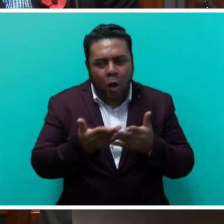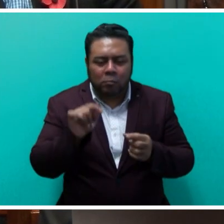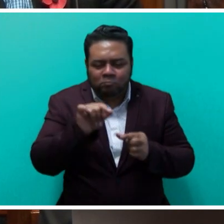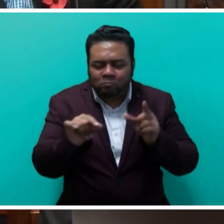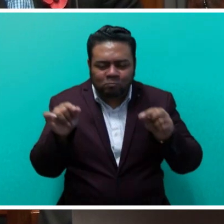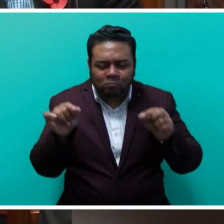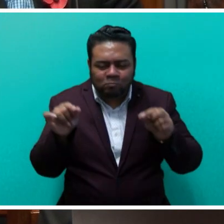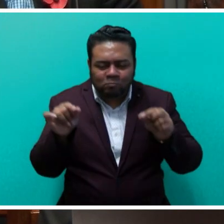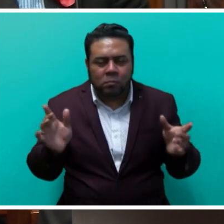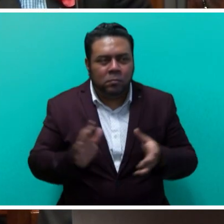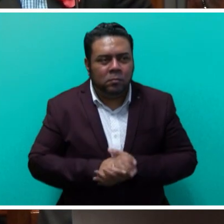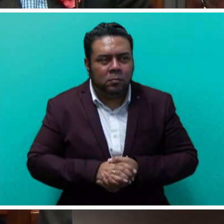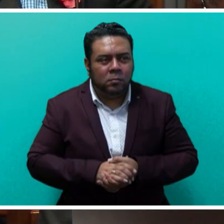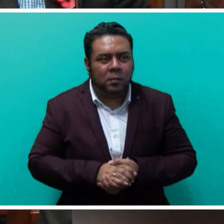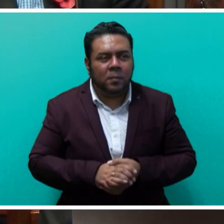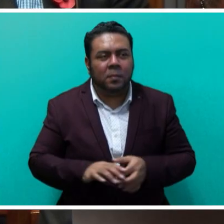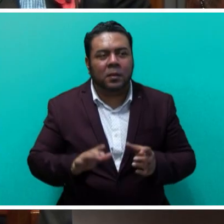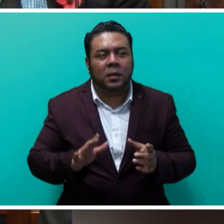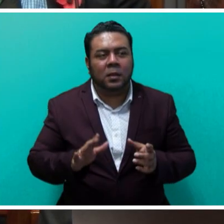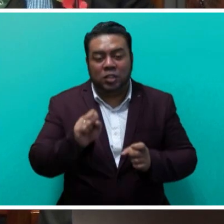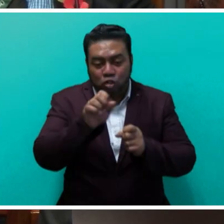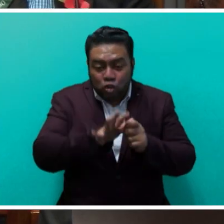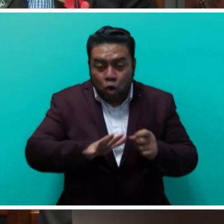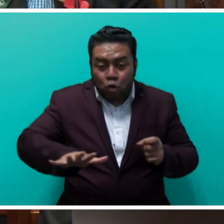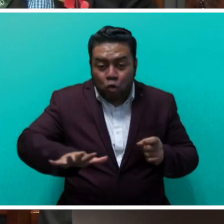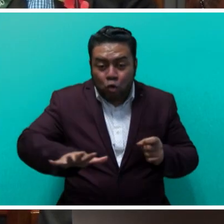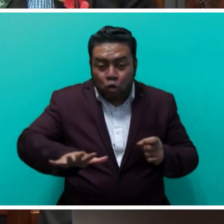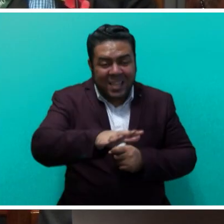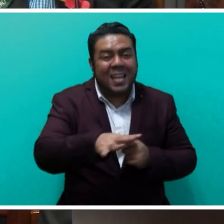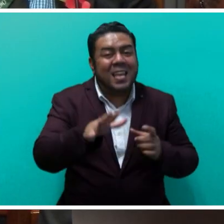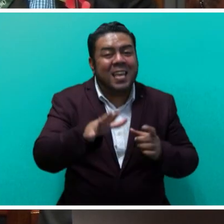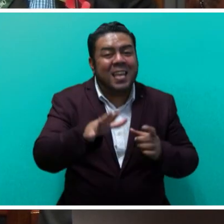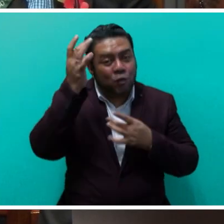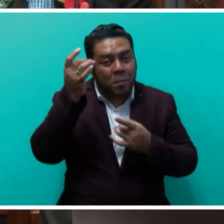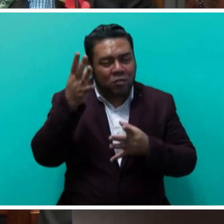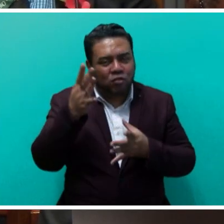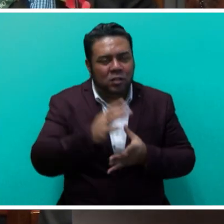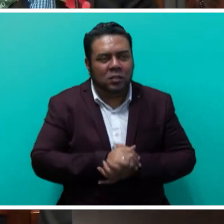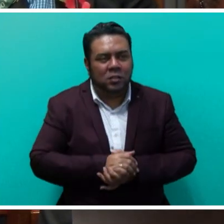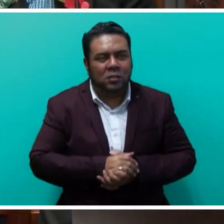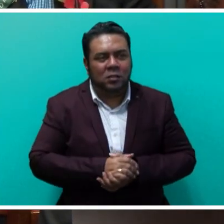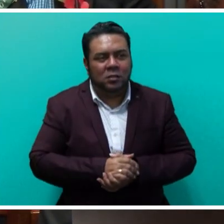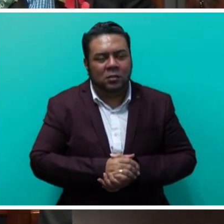e waka tokai na Geographic Information System, se GIS,